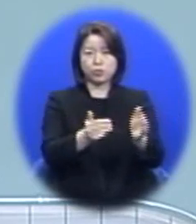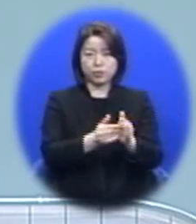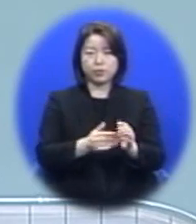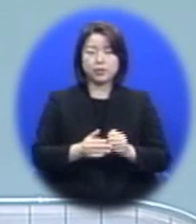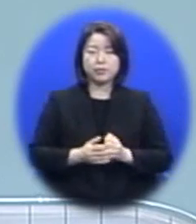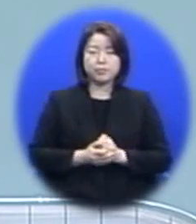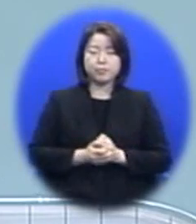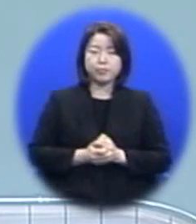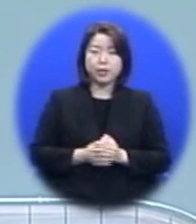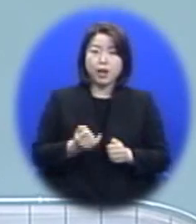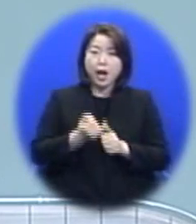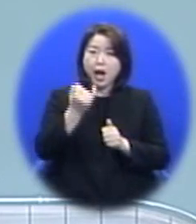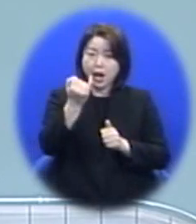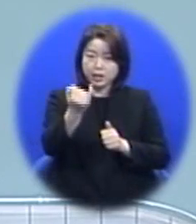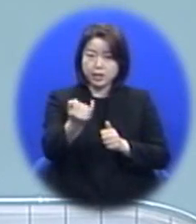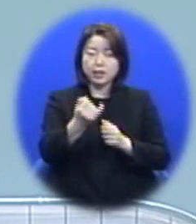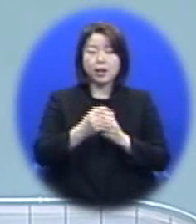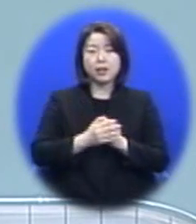아내가